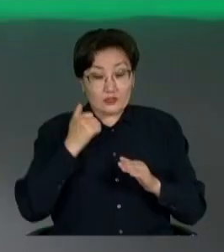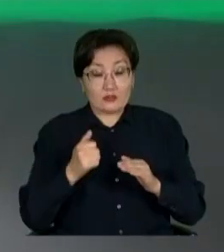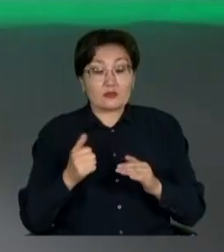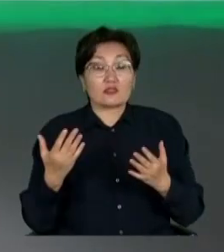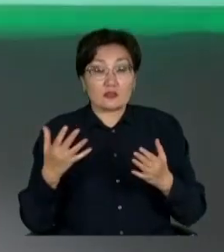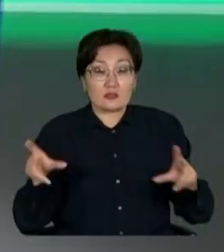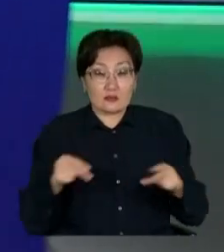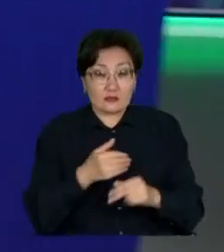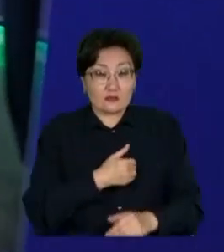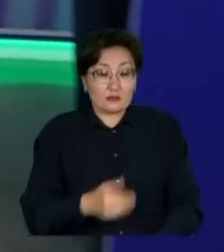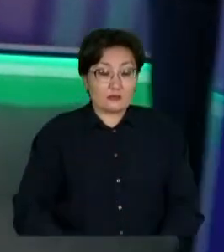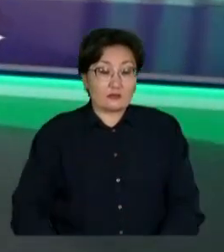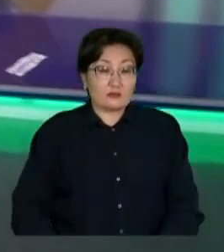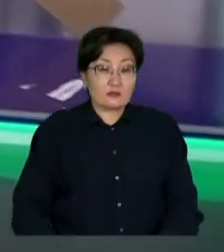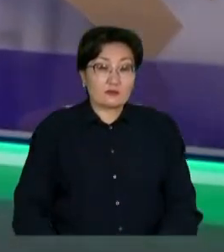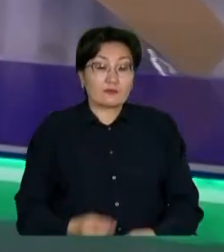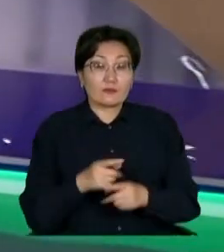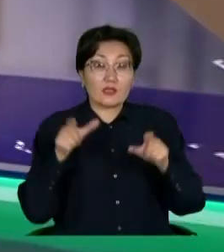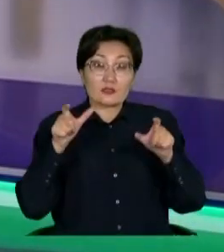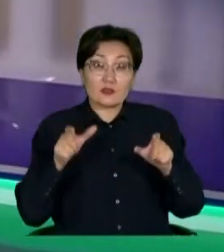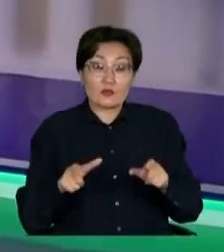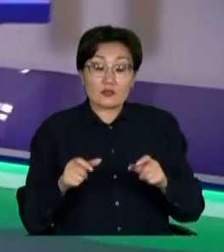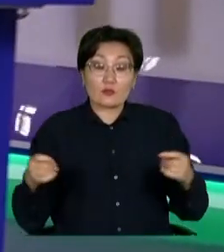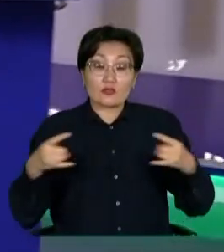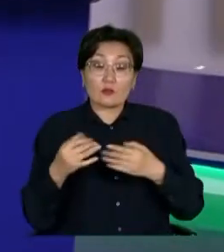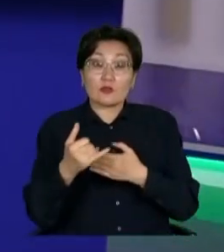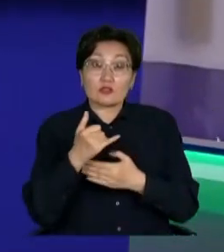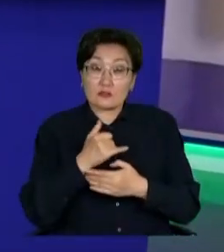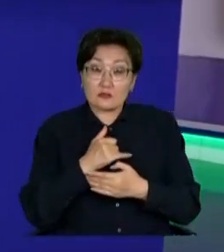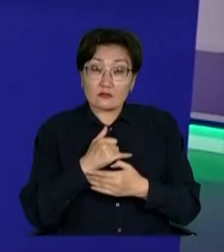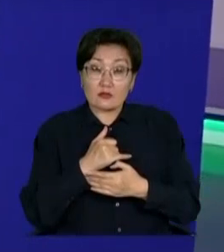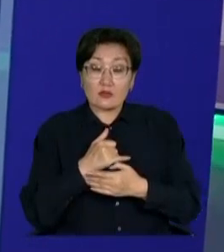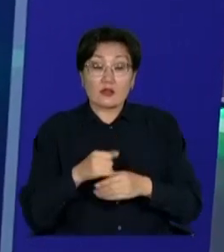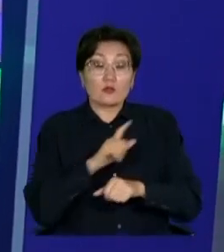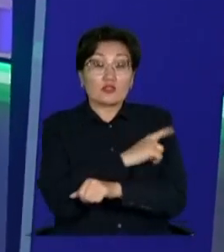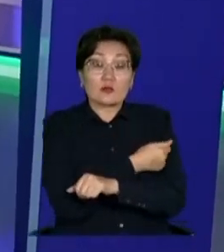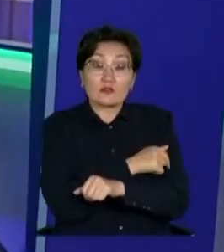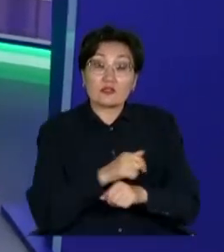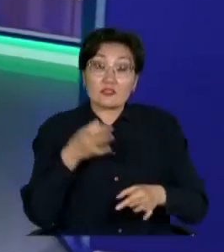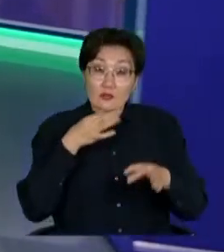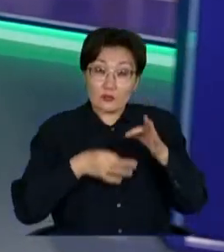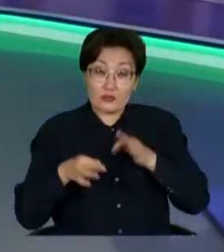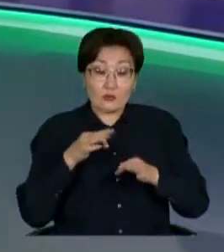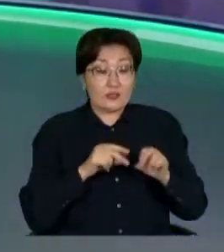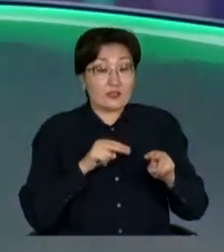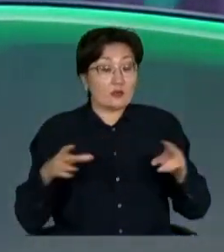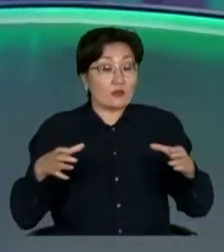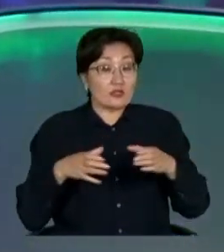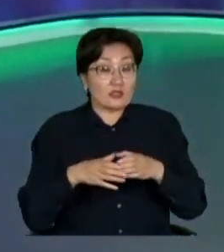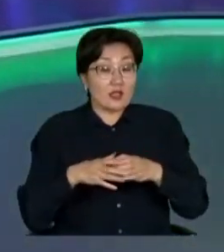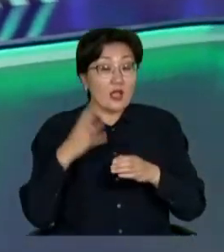Істеріңізге сәттілік тілейміз. Құрметті көрермен, студия қонағы болған медициналық және фармацевтикалық